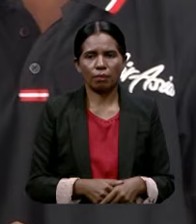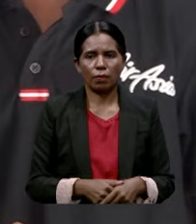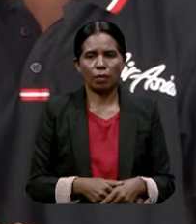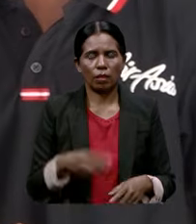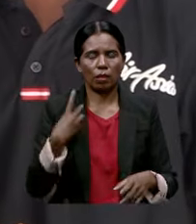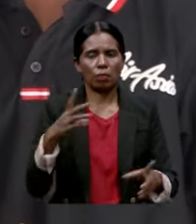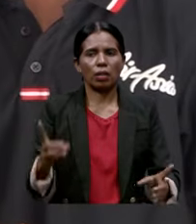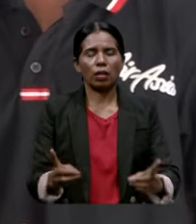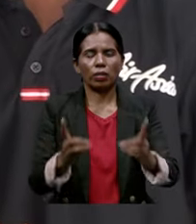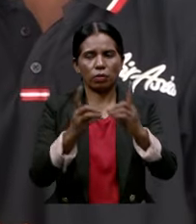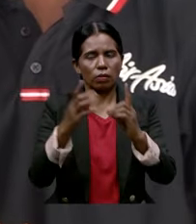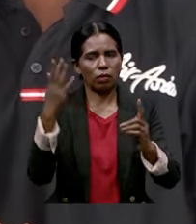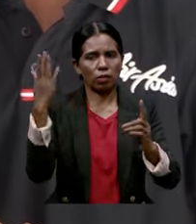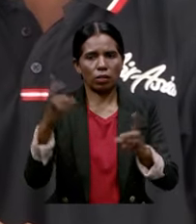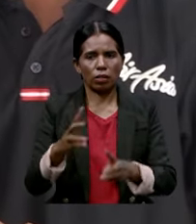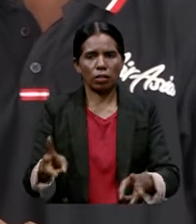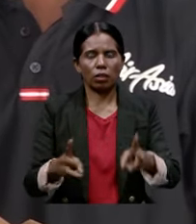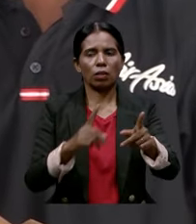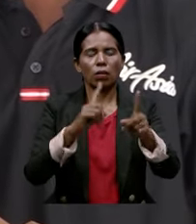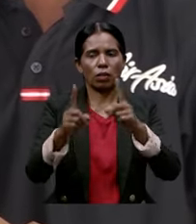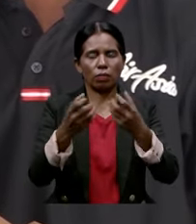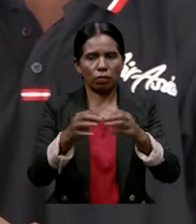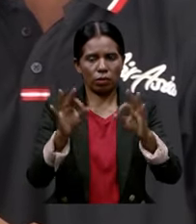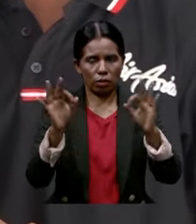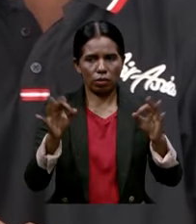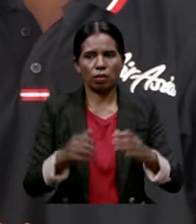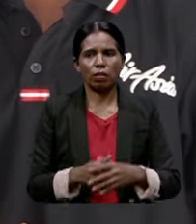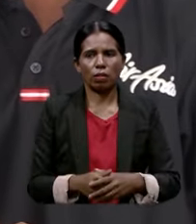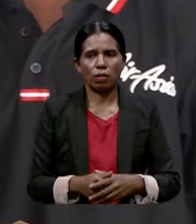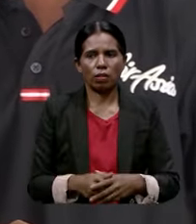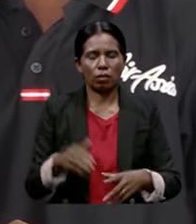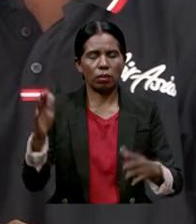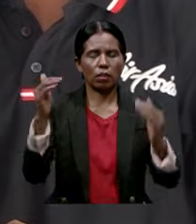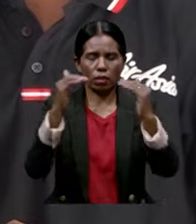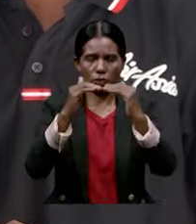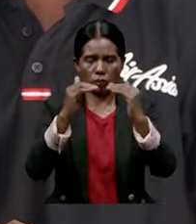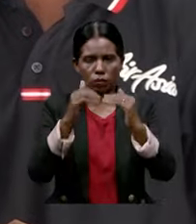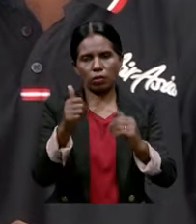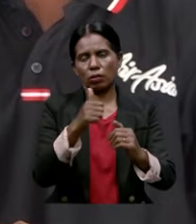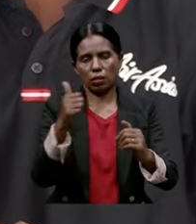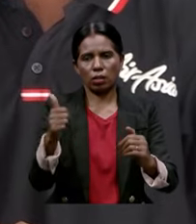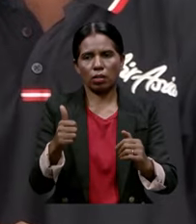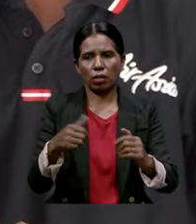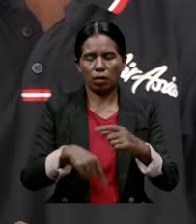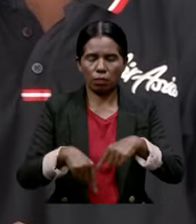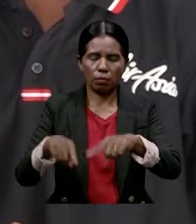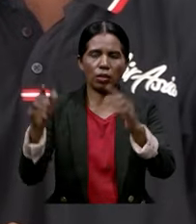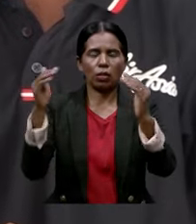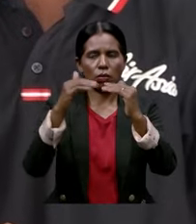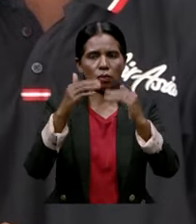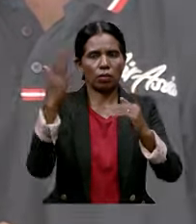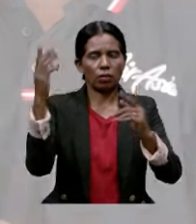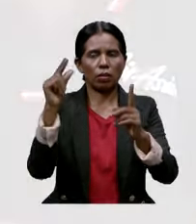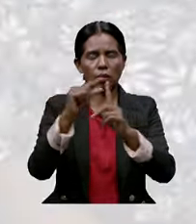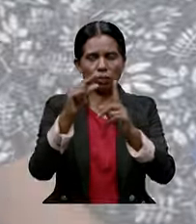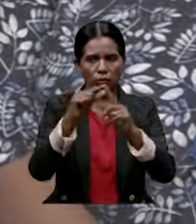am hasoru de tiha dalane kwale liu tede ne ben ni iha reunião ne ben ni sai liu ba reunião ni ne lia fua